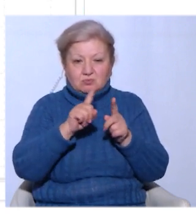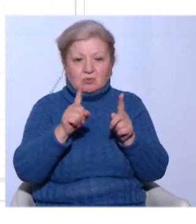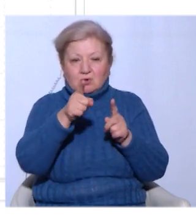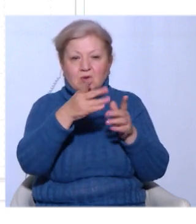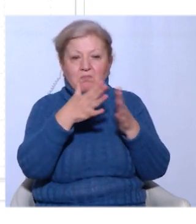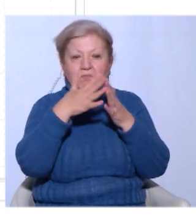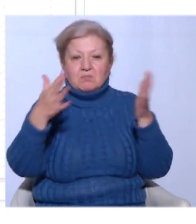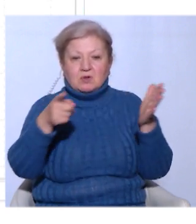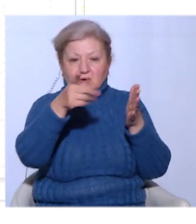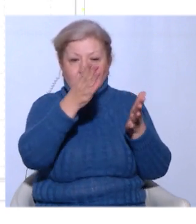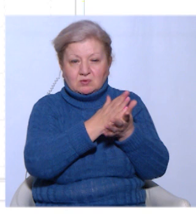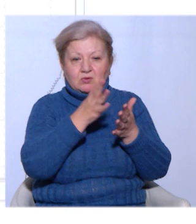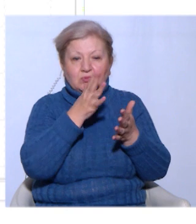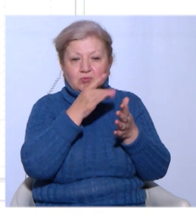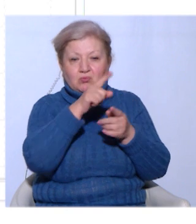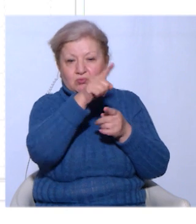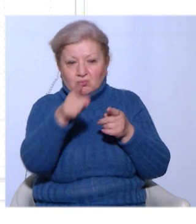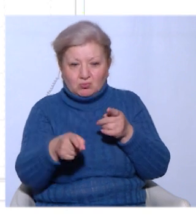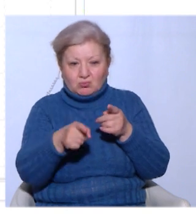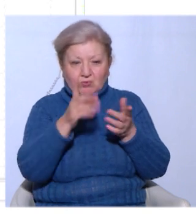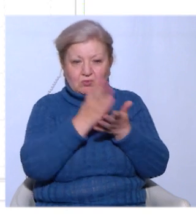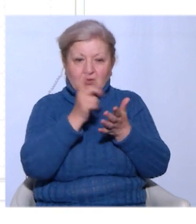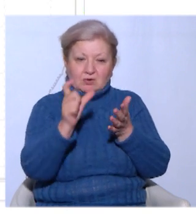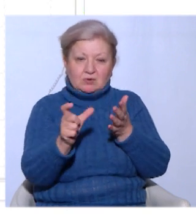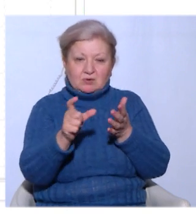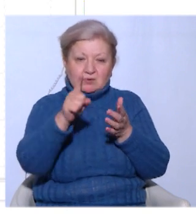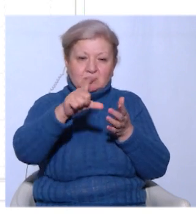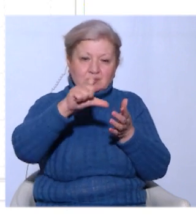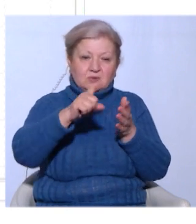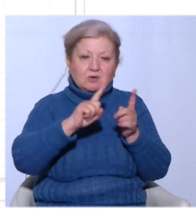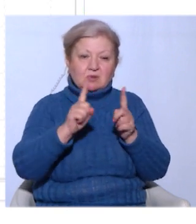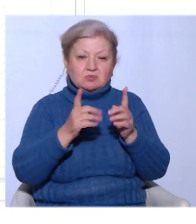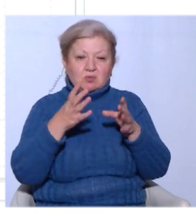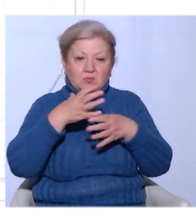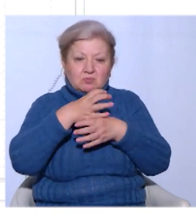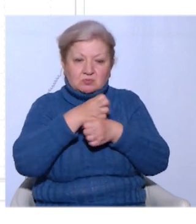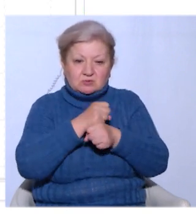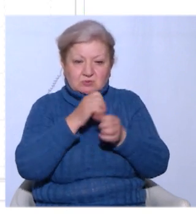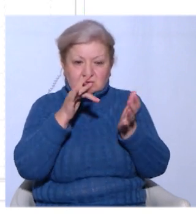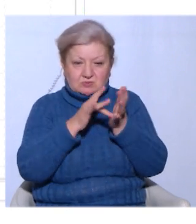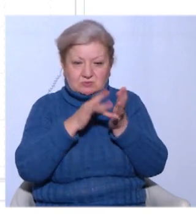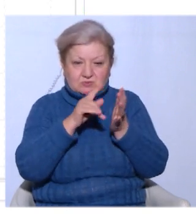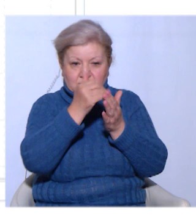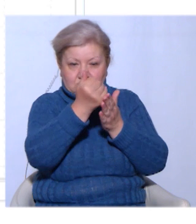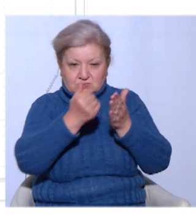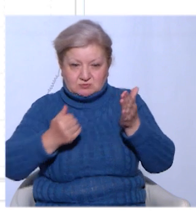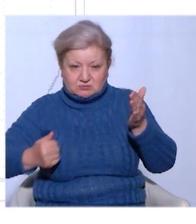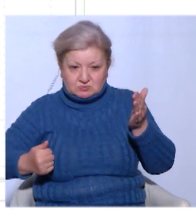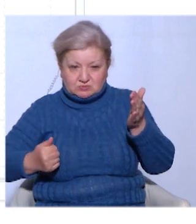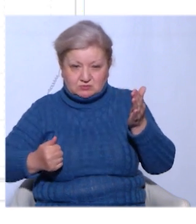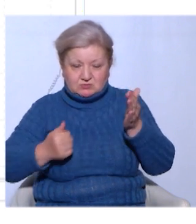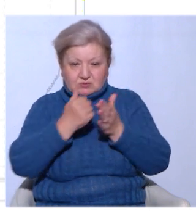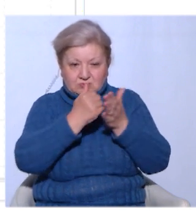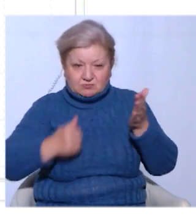მეტია ერთი და იგივე დროში შემოწერილი რკალი, რაც უფრო ცილდებით ცენტრს, ვიდრე ცენტრთან